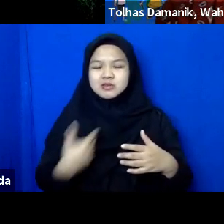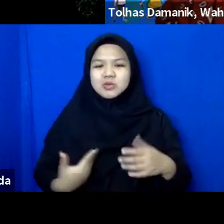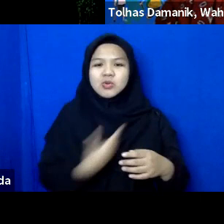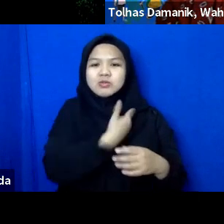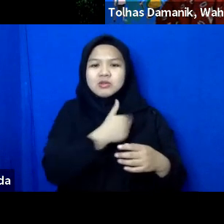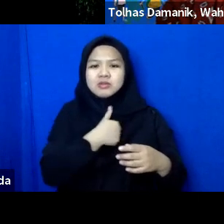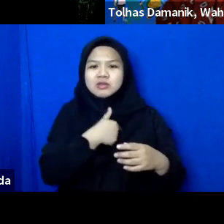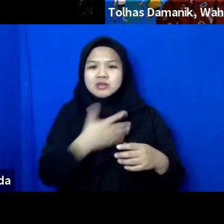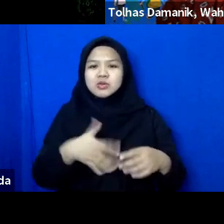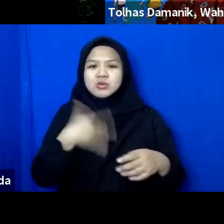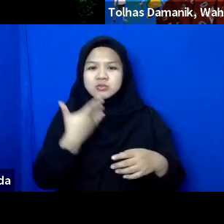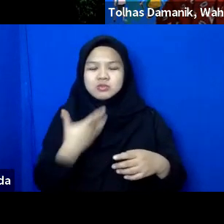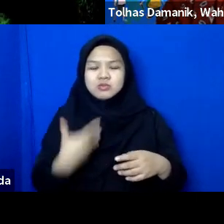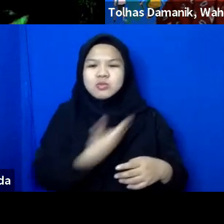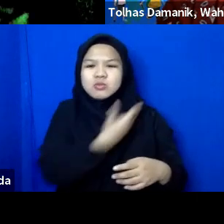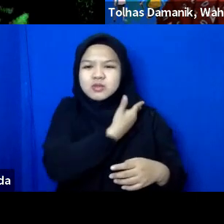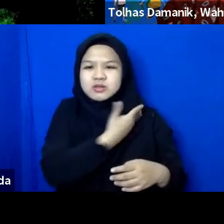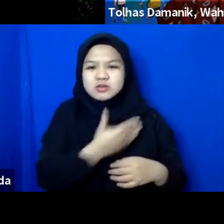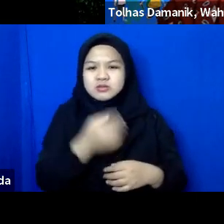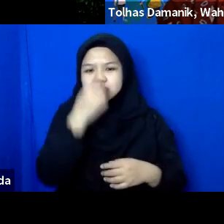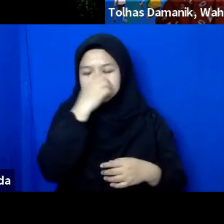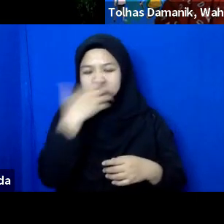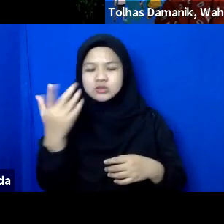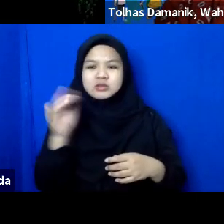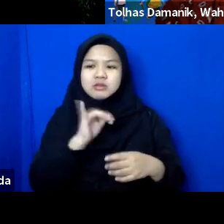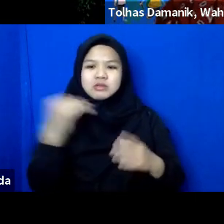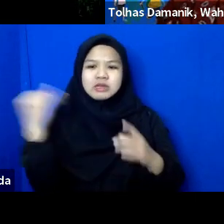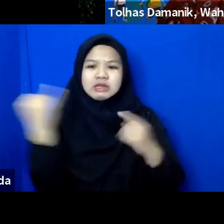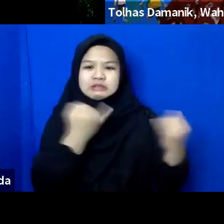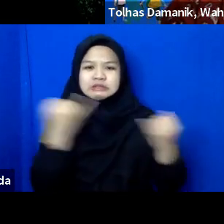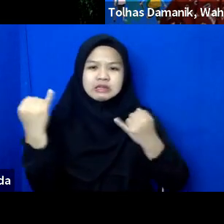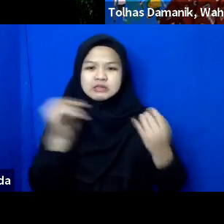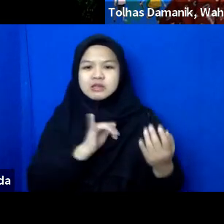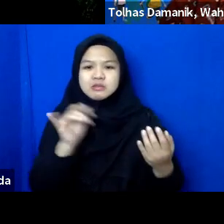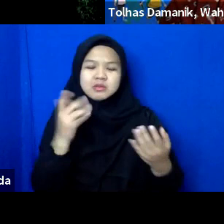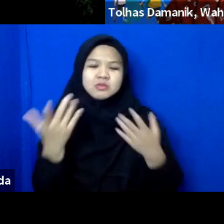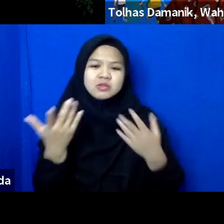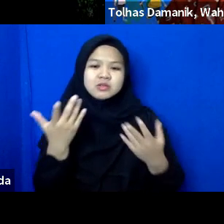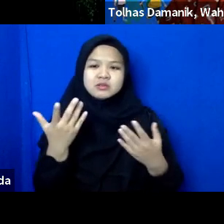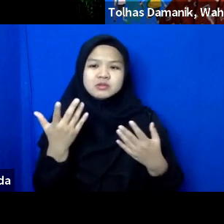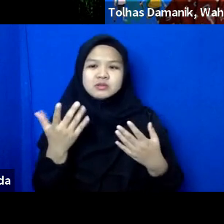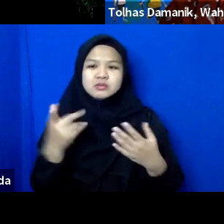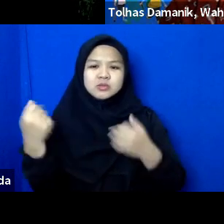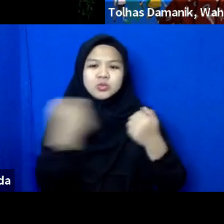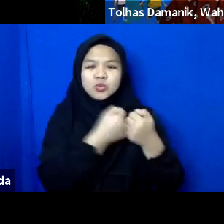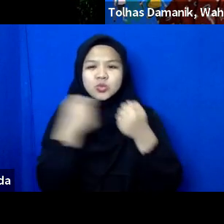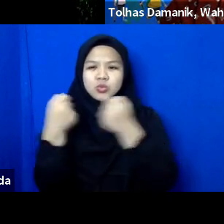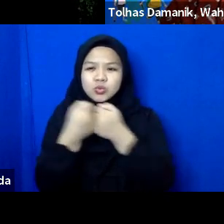perasaannya walaupun sama-sama mengejek sama-sama berapa lamanya